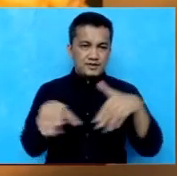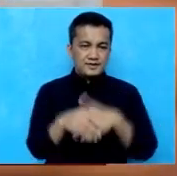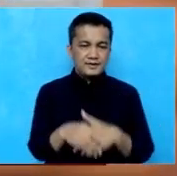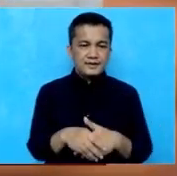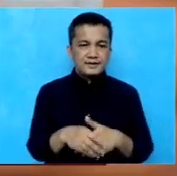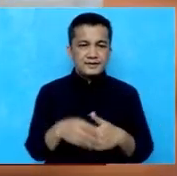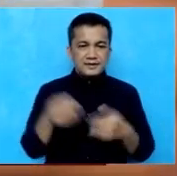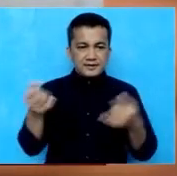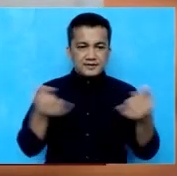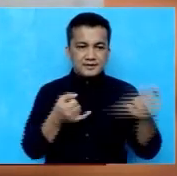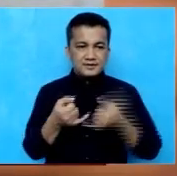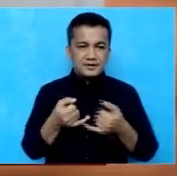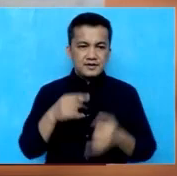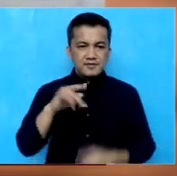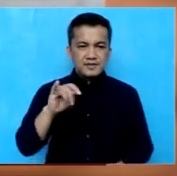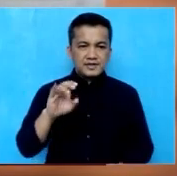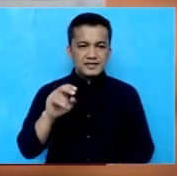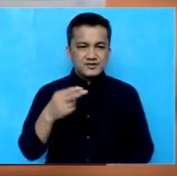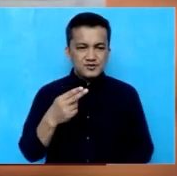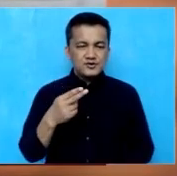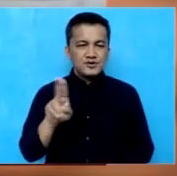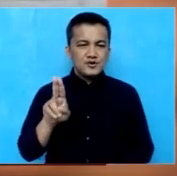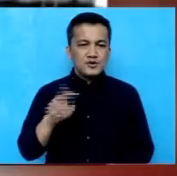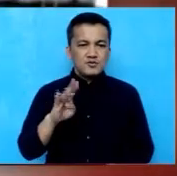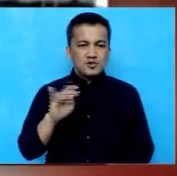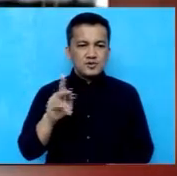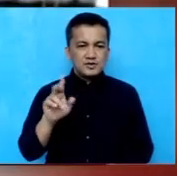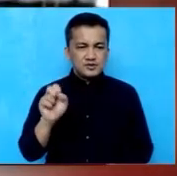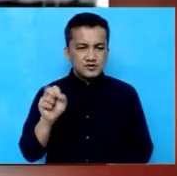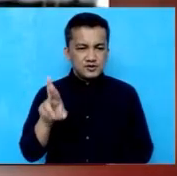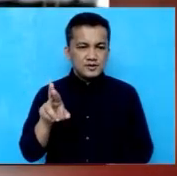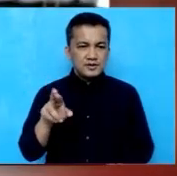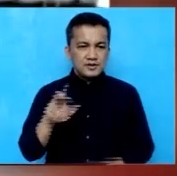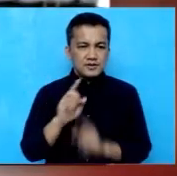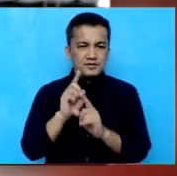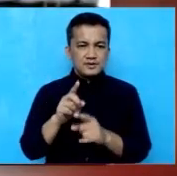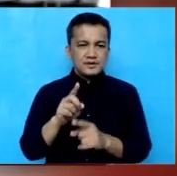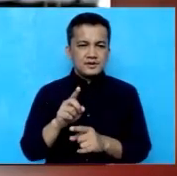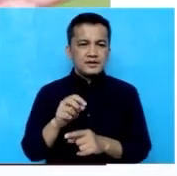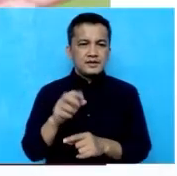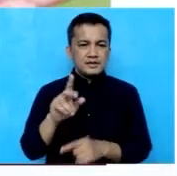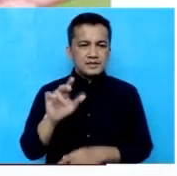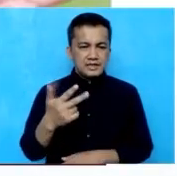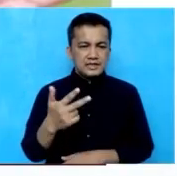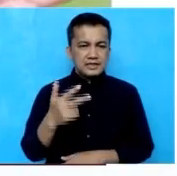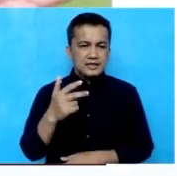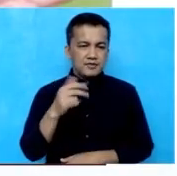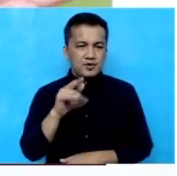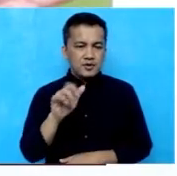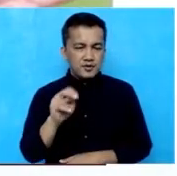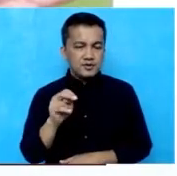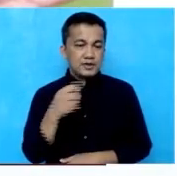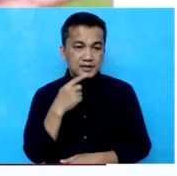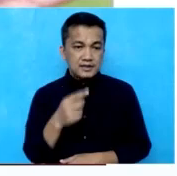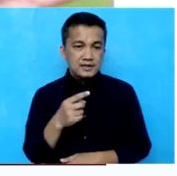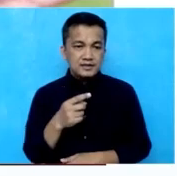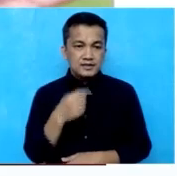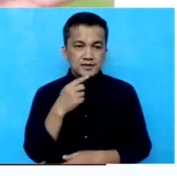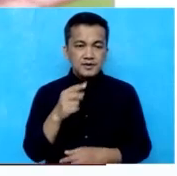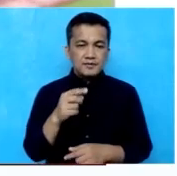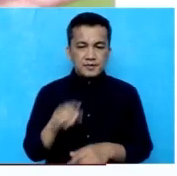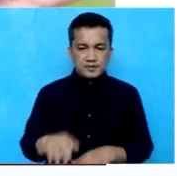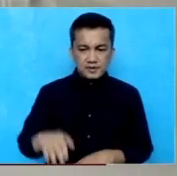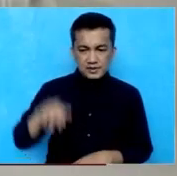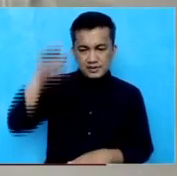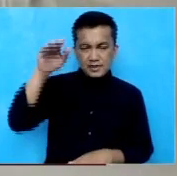Invited sa kasal sina Pikachu at Bulbasaur, present din ang three legendary Pokemon birds. Sabi ni Vince, malaking bahagi ng childhood niya ang